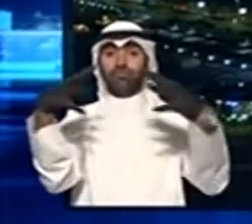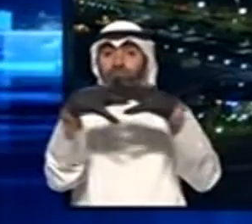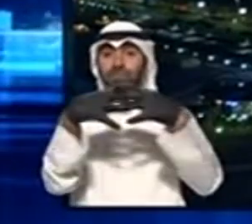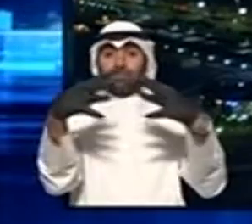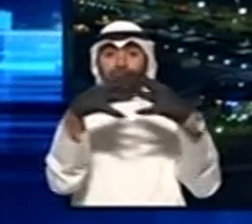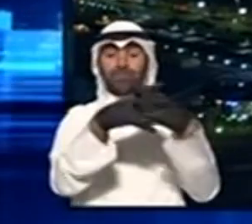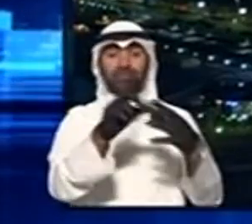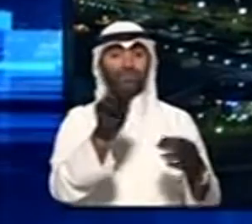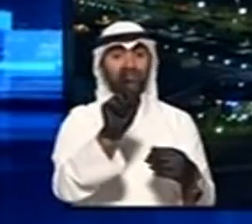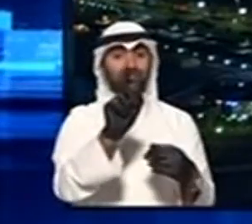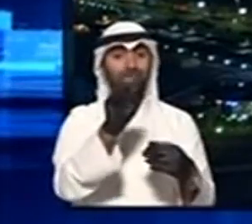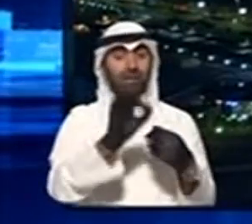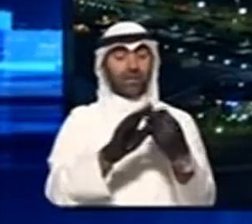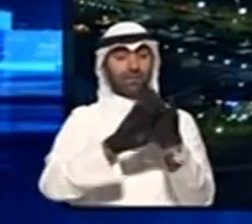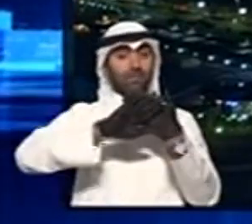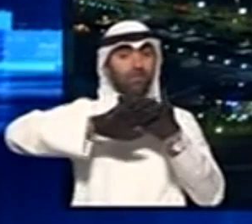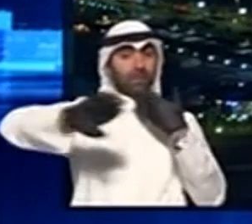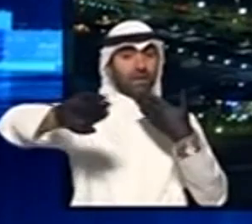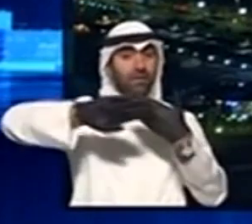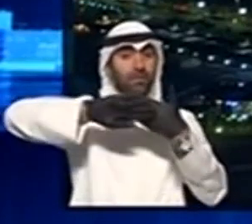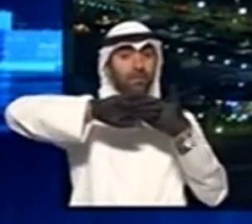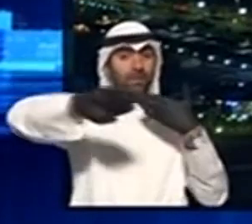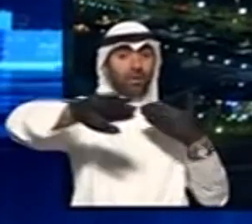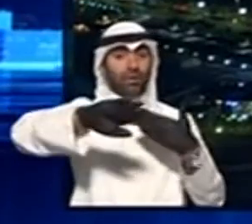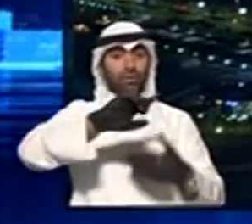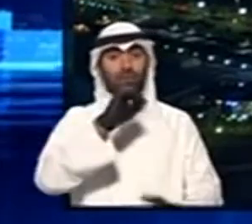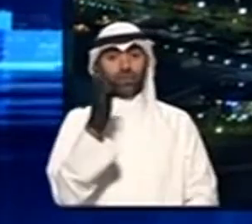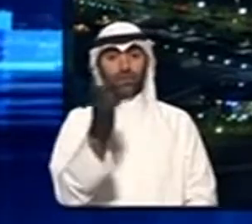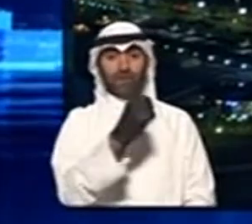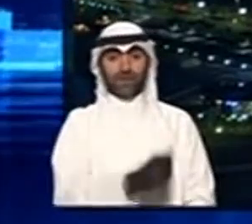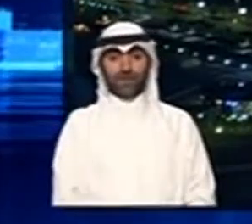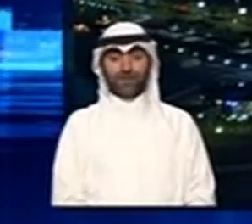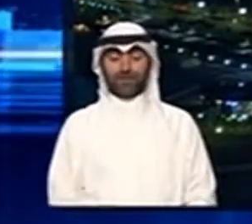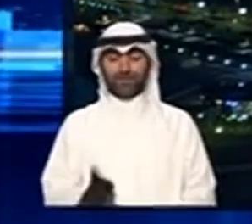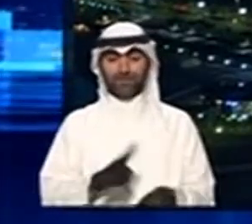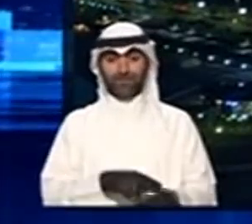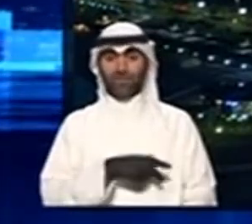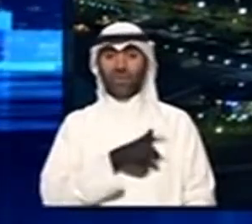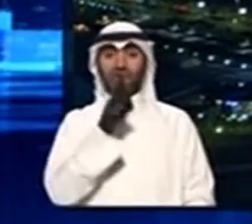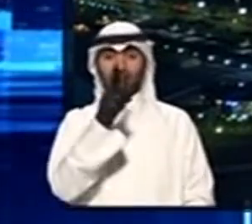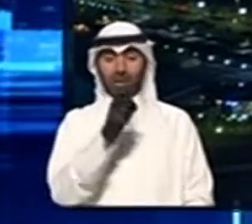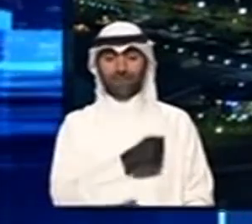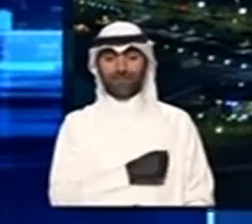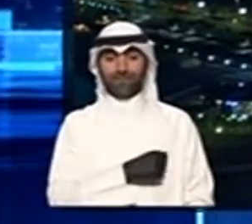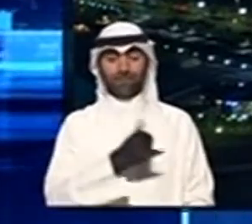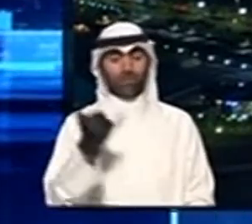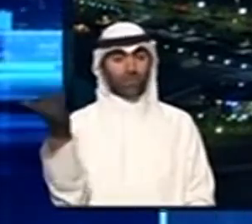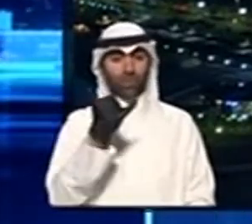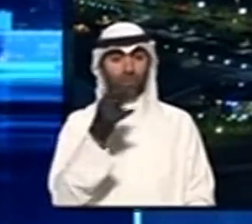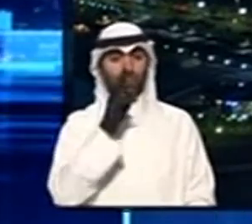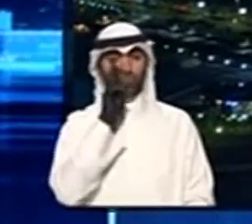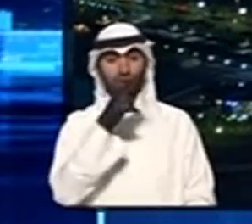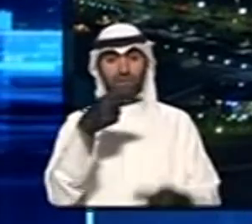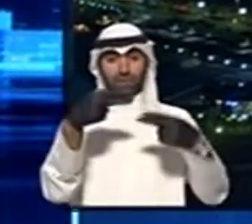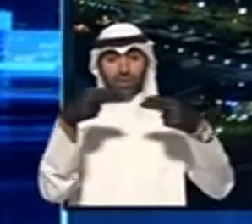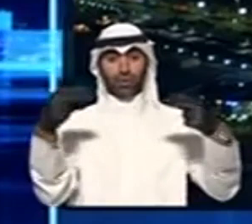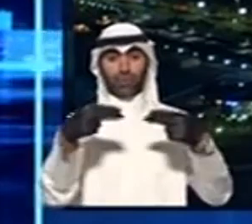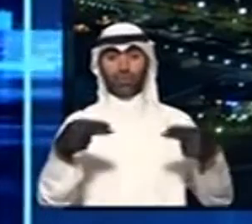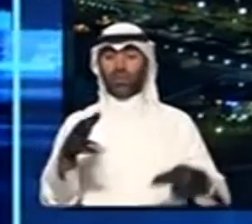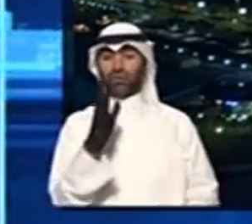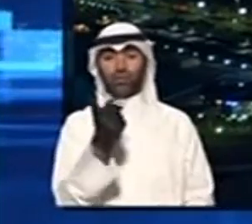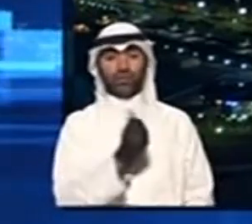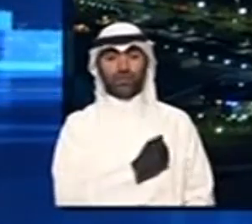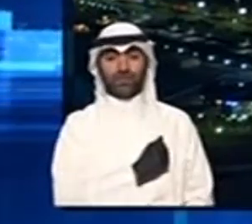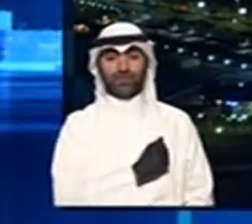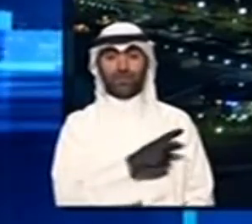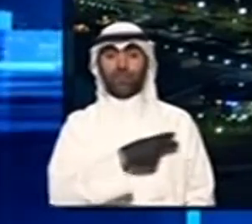كان العنوان أن المؤشرات الصحية تعتمد على تجاوب وتعاون الجمهور الكريم، والعنوان